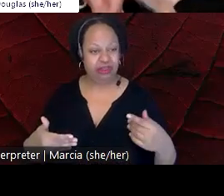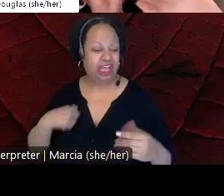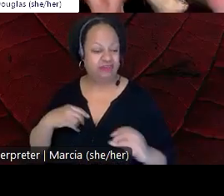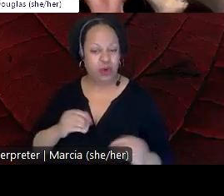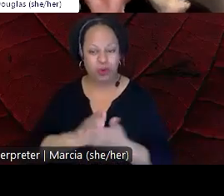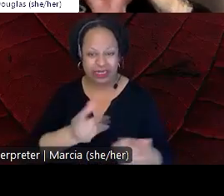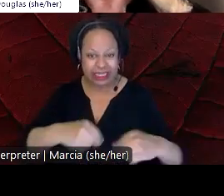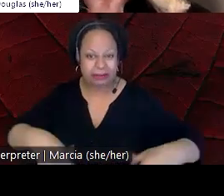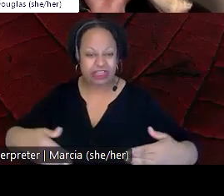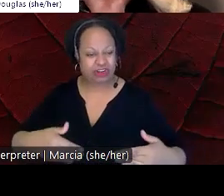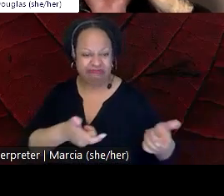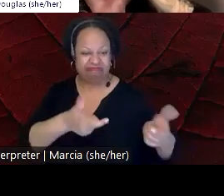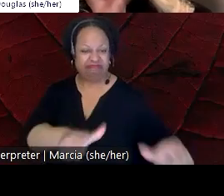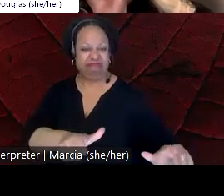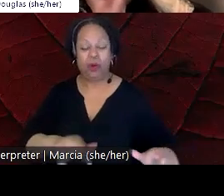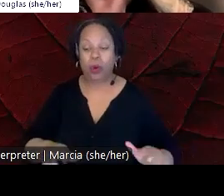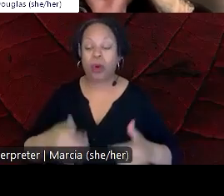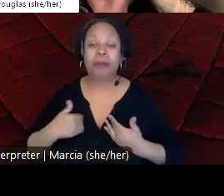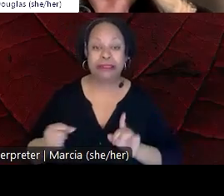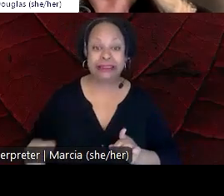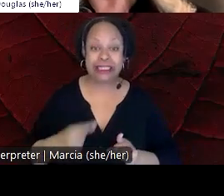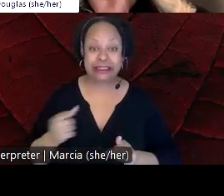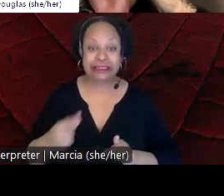sous-humain, on n'a pas le droit d'exister, ou